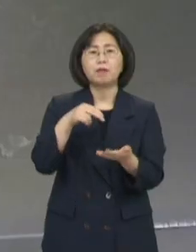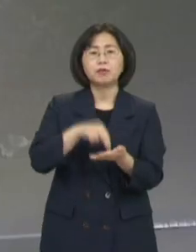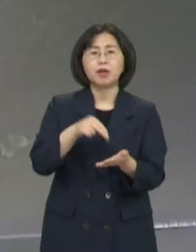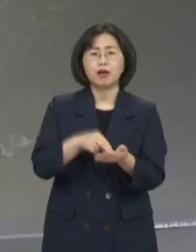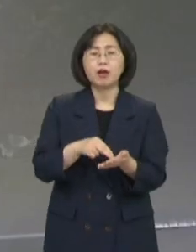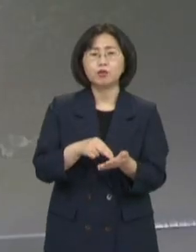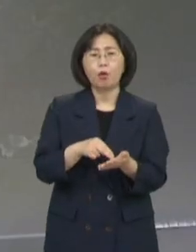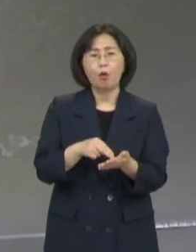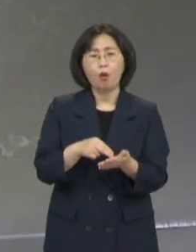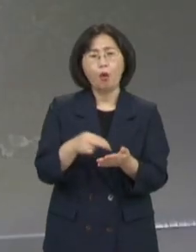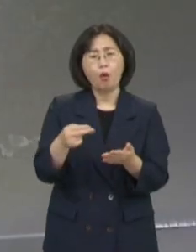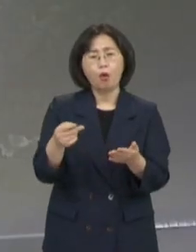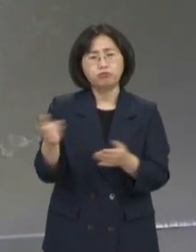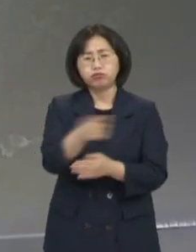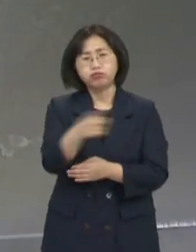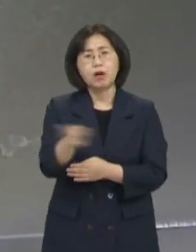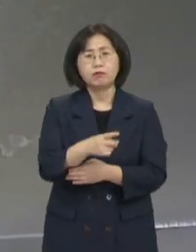뿐이라며 소감을 밝혔습니다